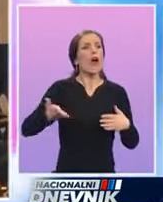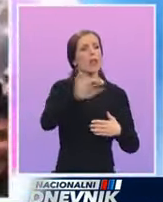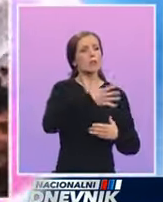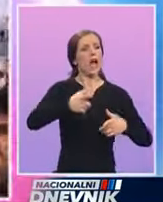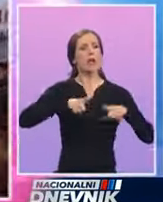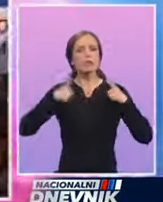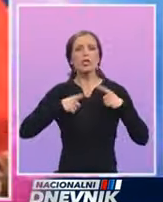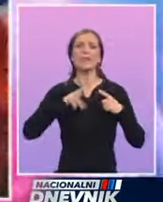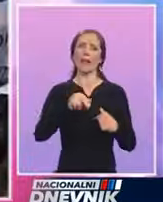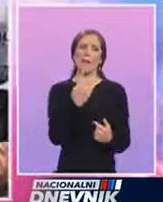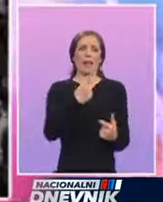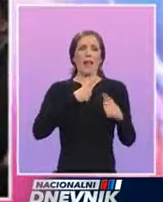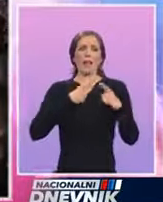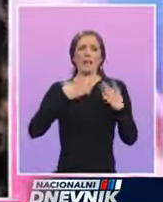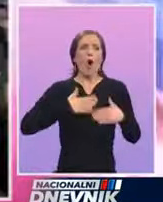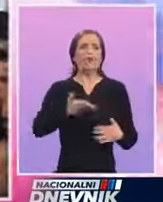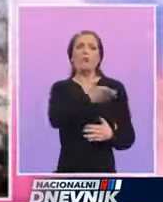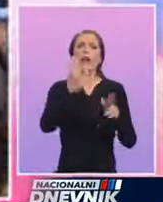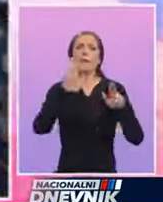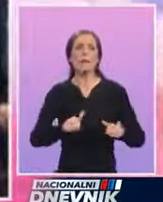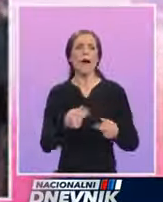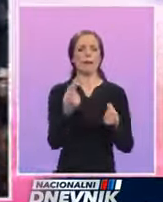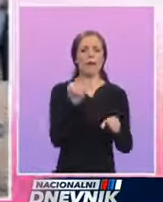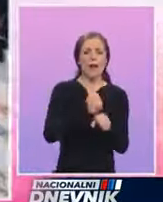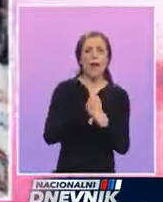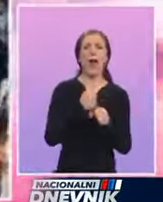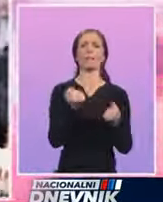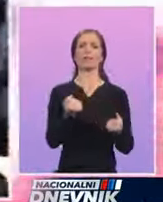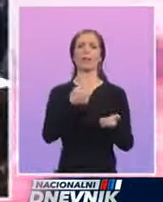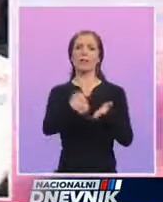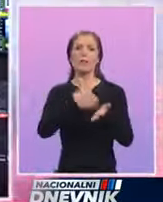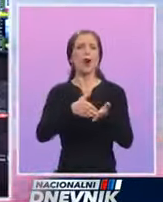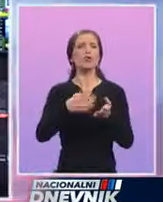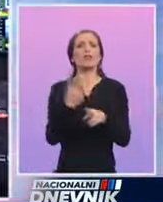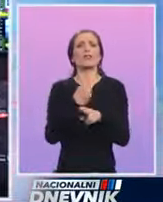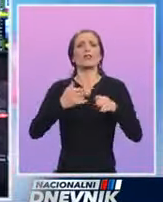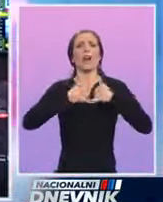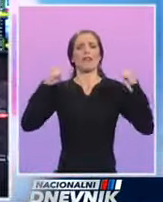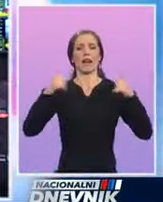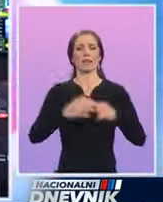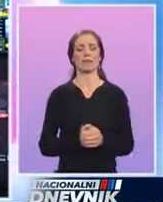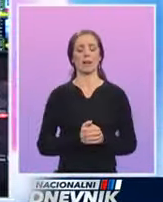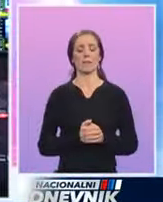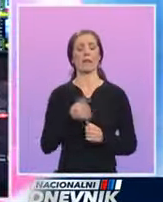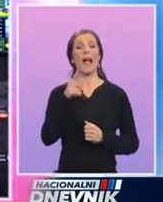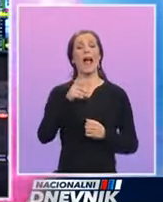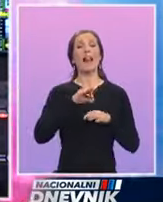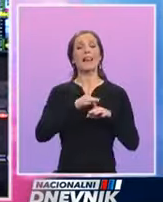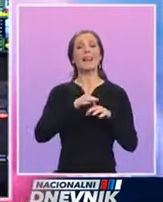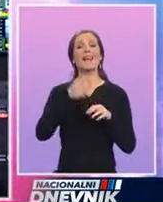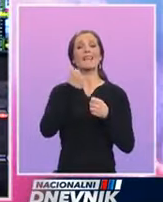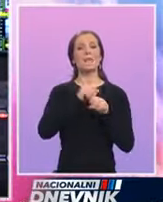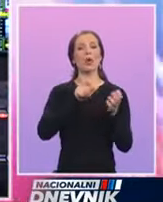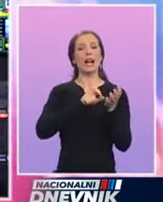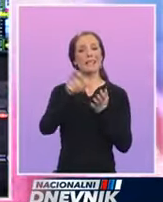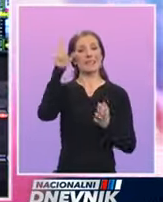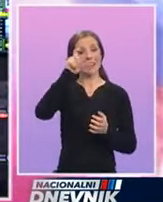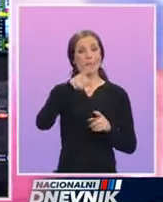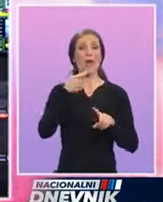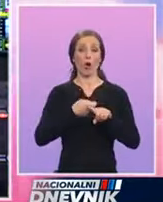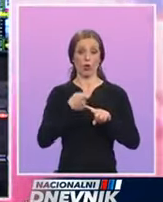jedan život. Hoću da imate, da radite, da trošite, da se razvija zemlja. Lider Demokratske stranke Srbije Vojislav